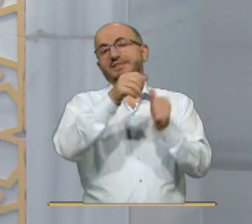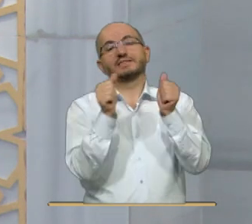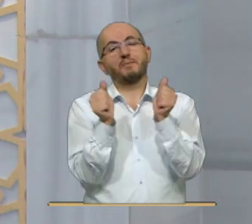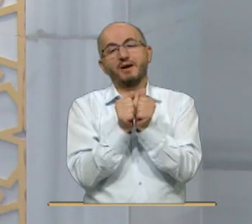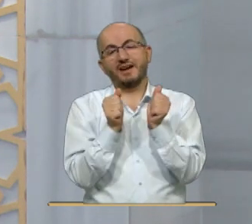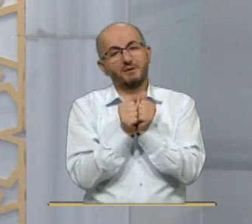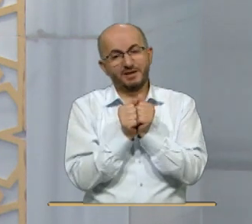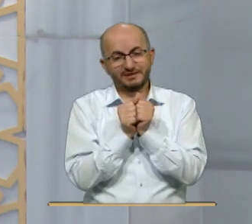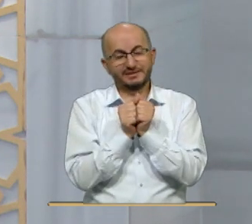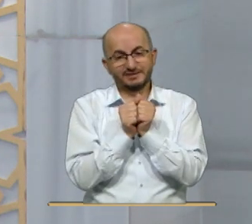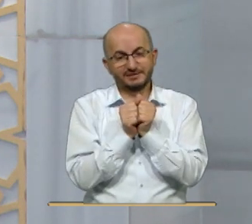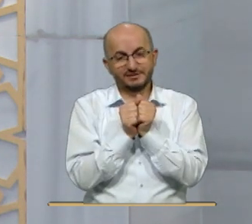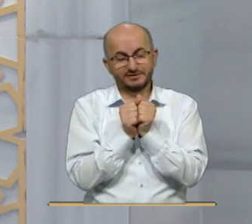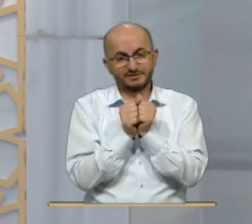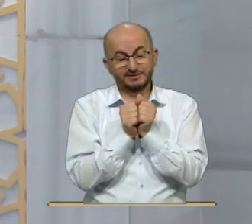beraberdir.